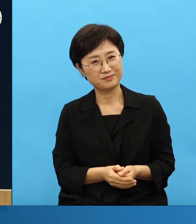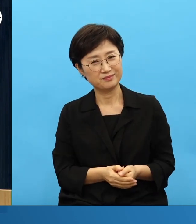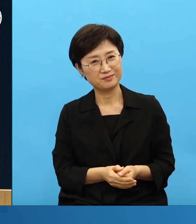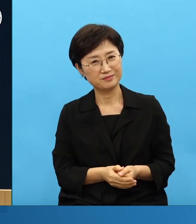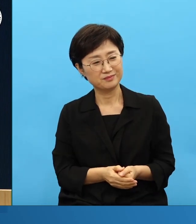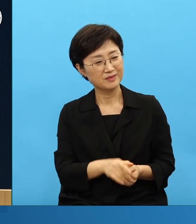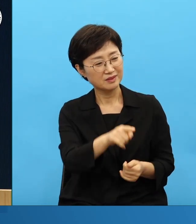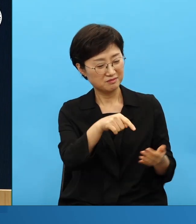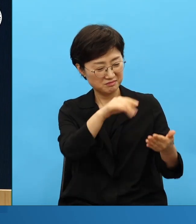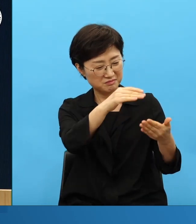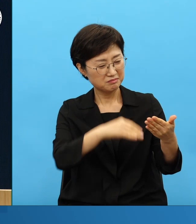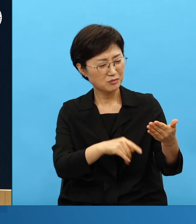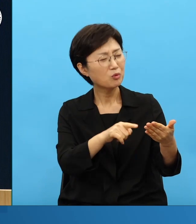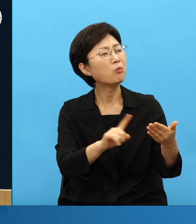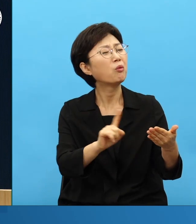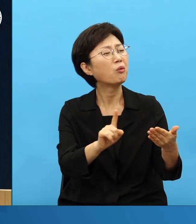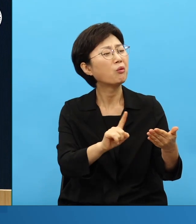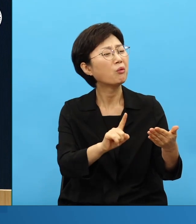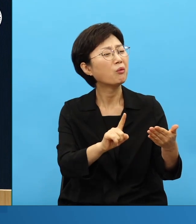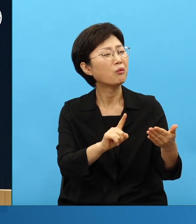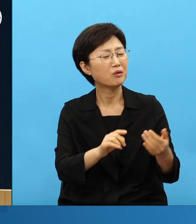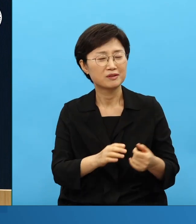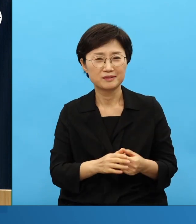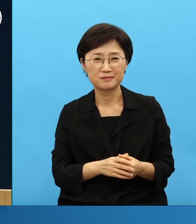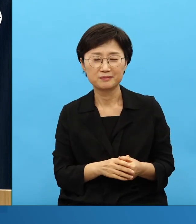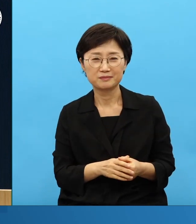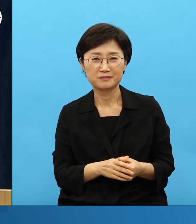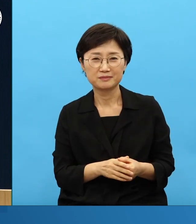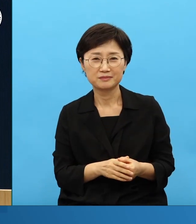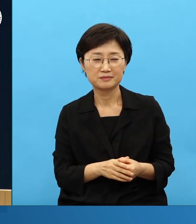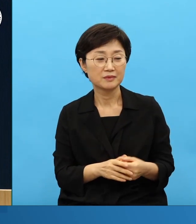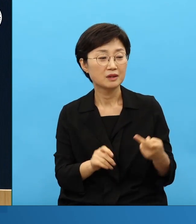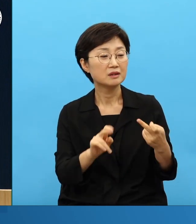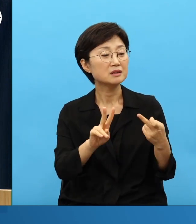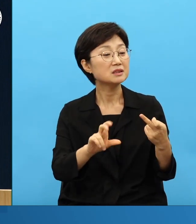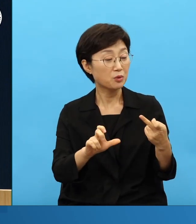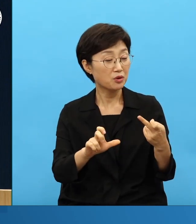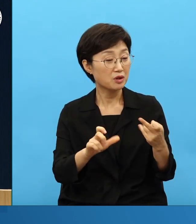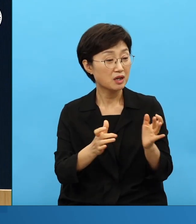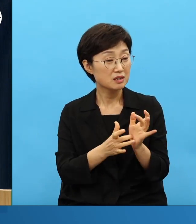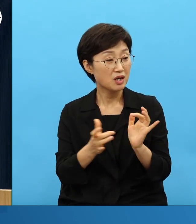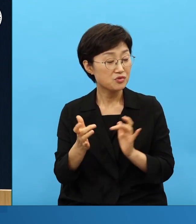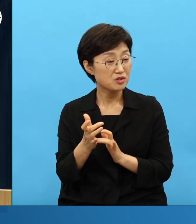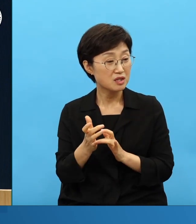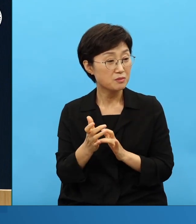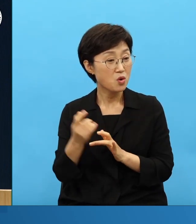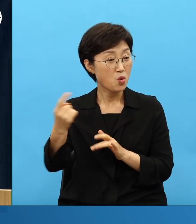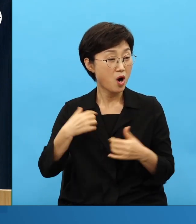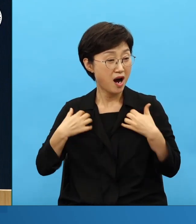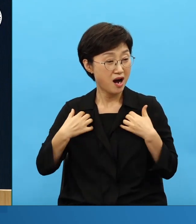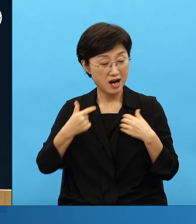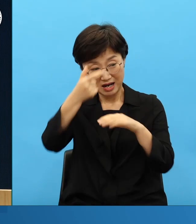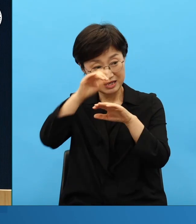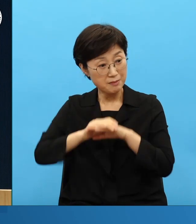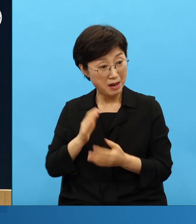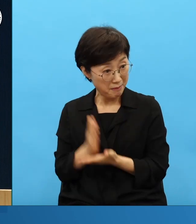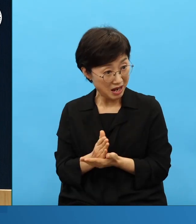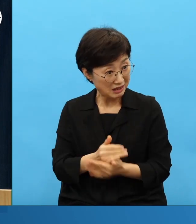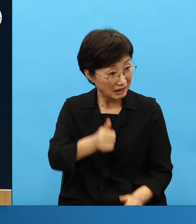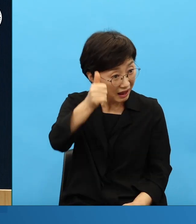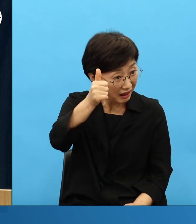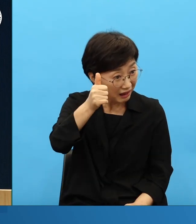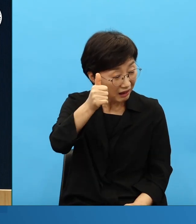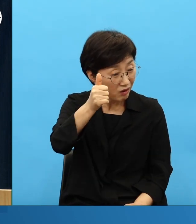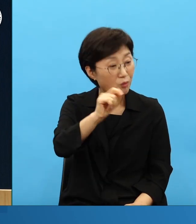그래서요, 그래서. And then I asked, so what? 그래서 12월 25일 성탄절 예배하면 안 됩니까? 내가 물었어요. Then so what? Does that mean that we should